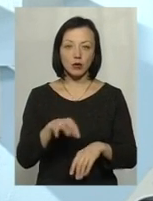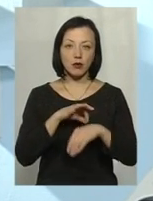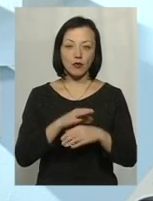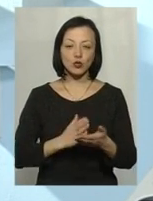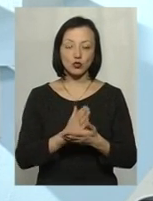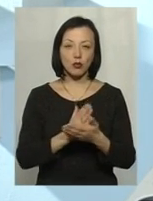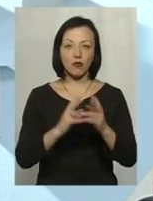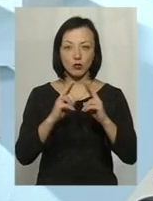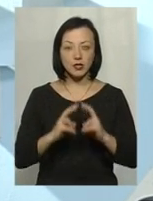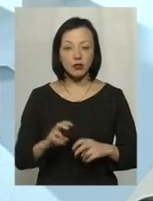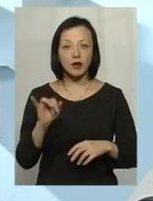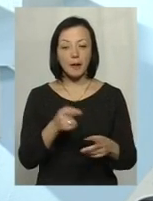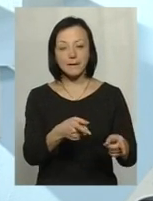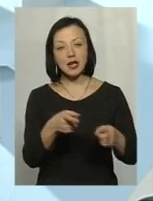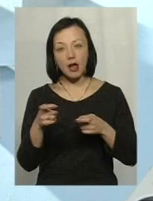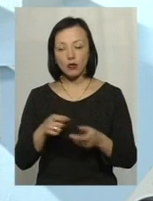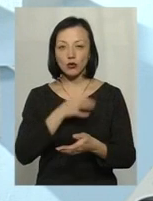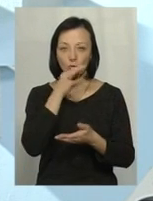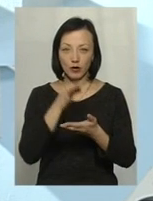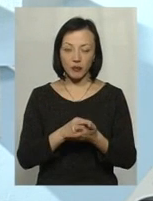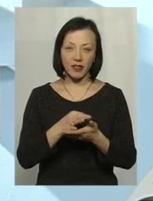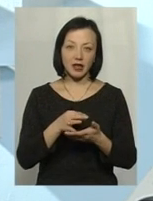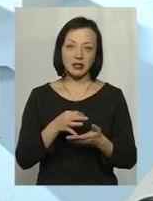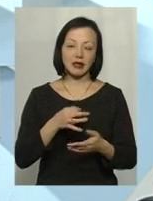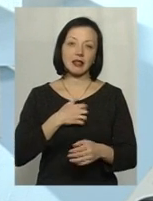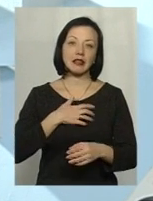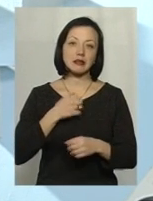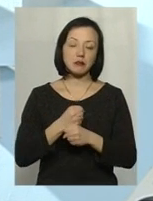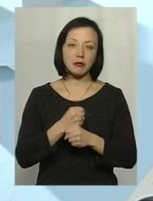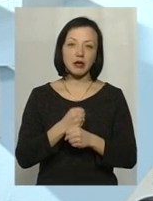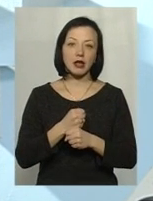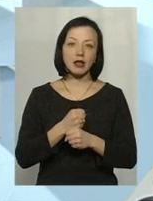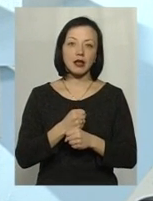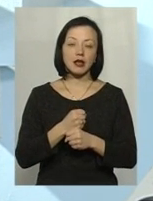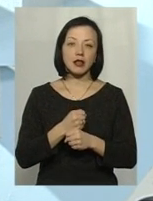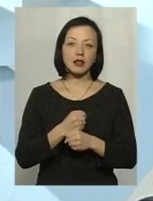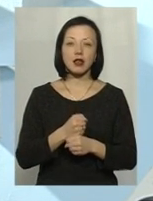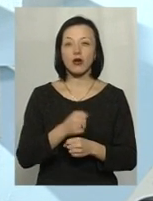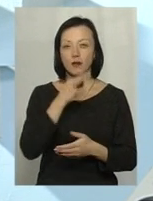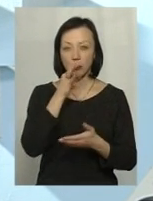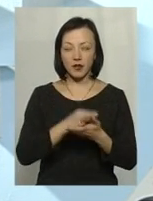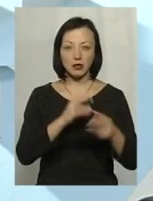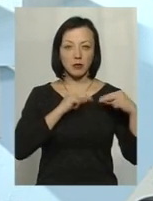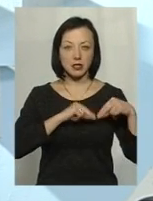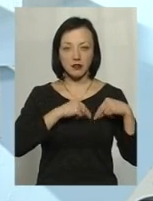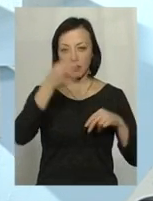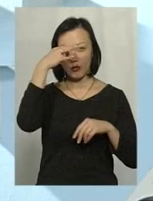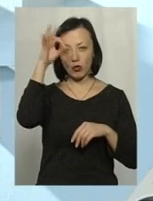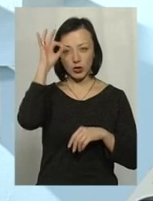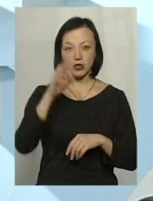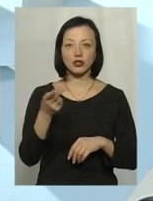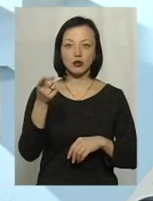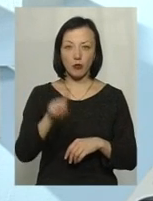службове розслідування, притягуємо до дисциплінарної відповідальності працівників поліції. Крім того, по